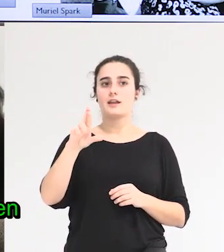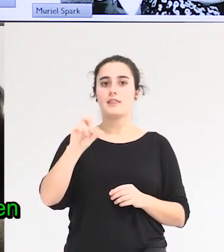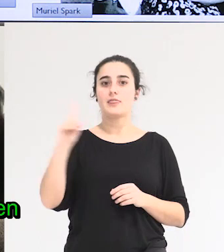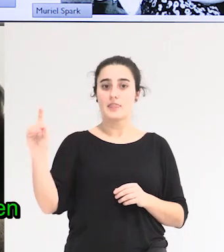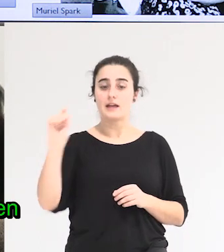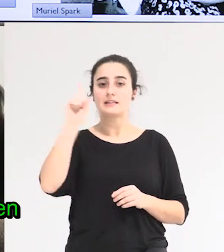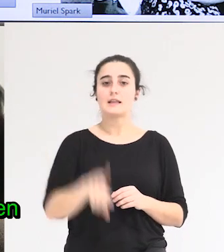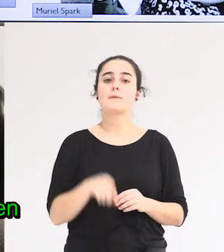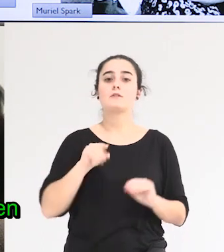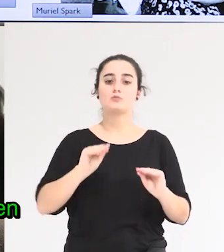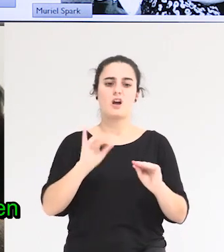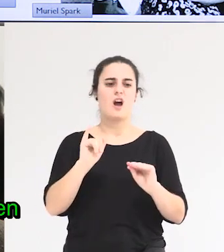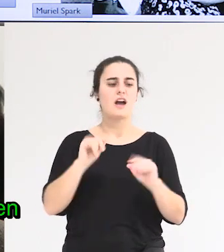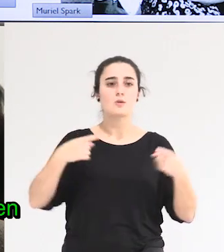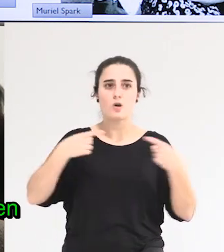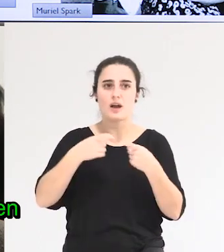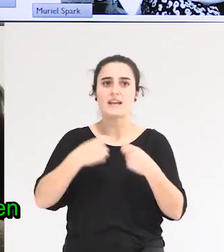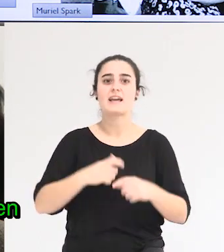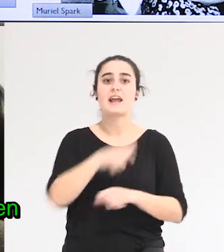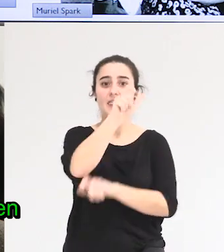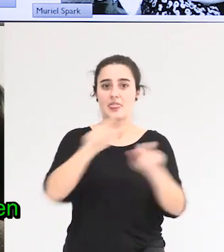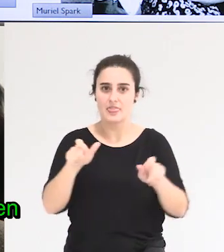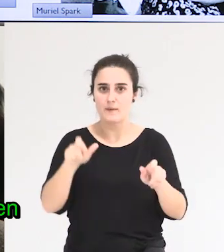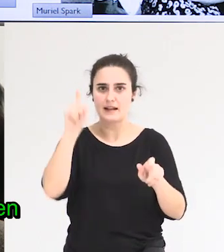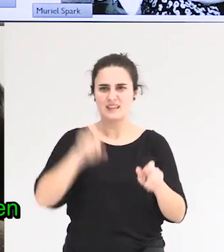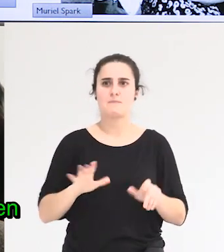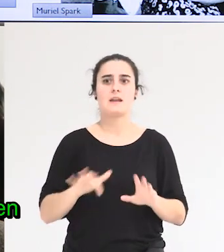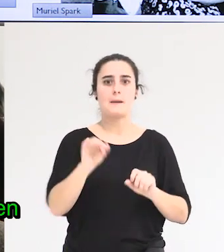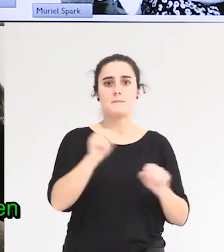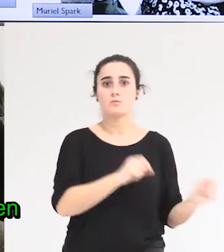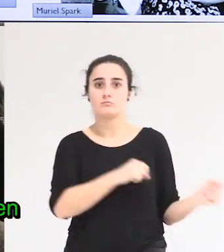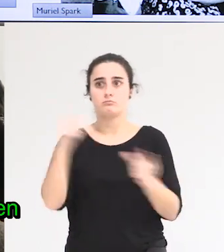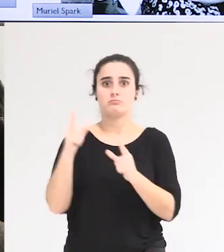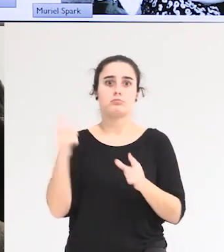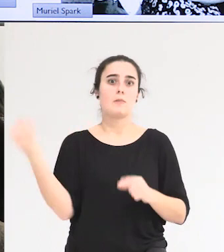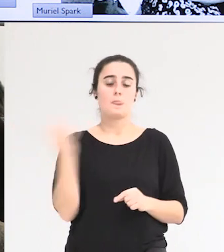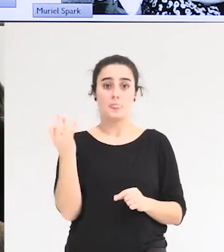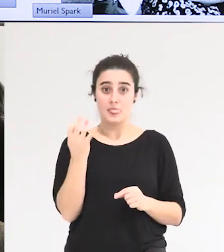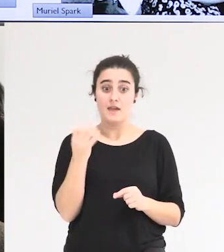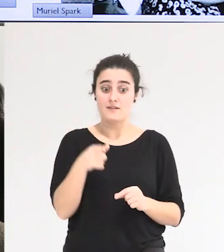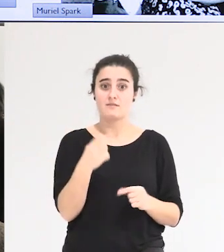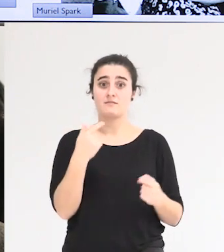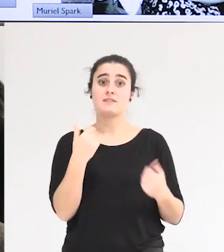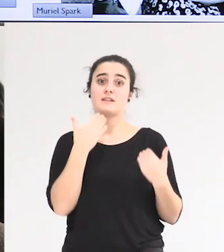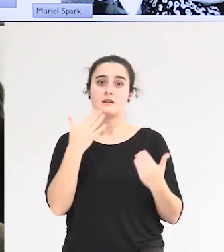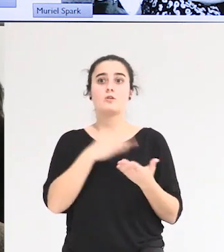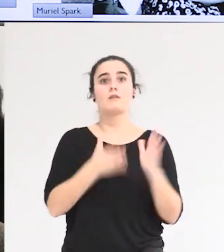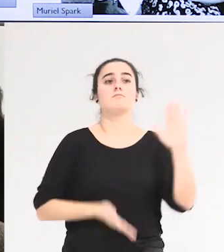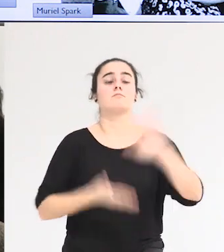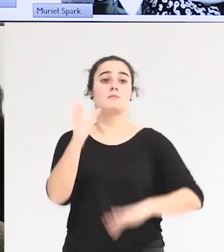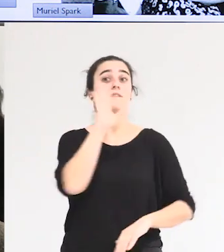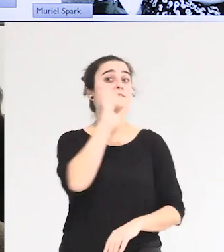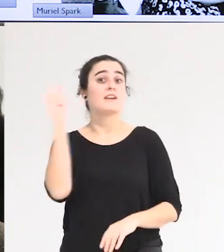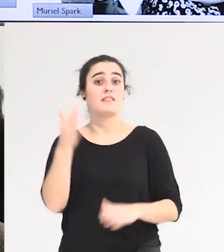dauka ba, gerra zibila eta exilioaren aitzakia edo zirkustantzia nolabait, alde egin zuen Frantziara eta utzi zuen